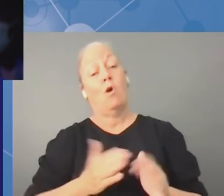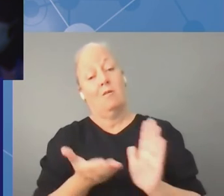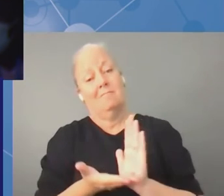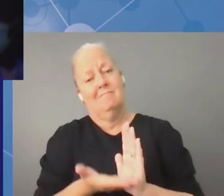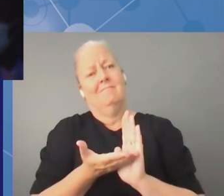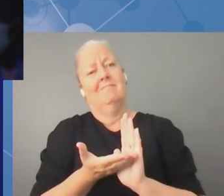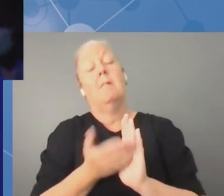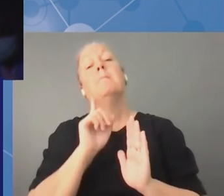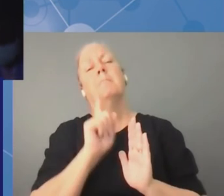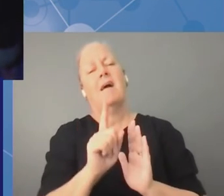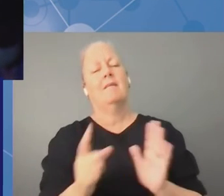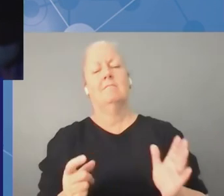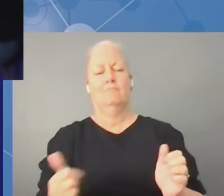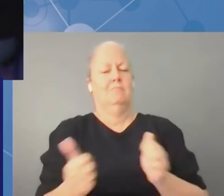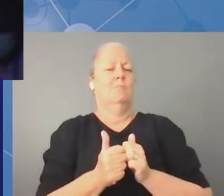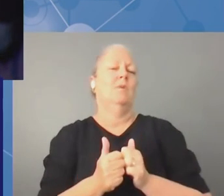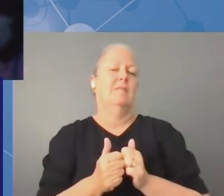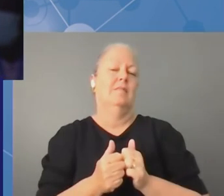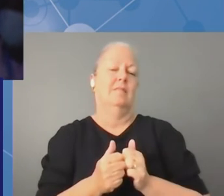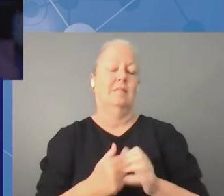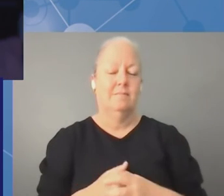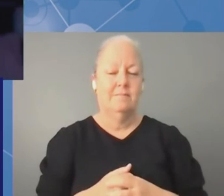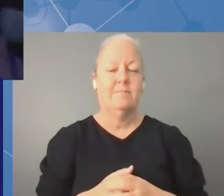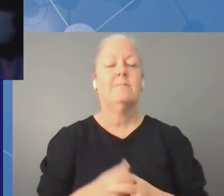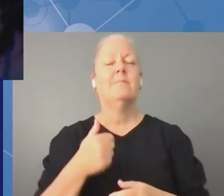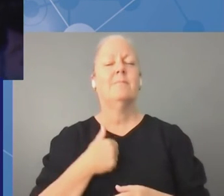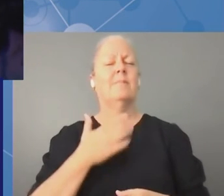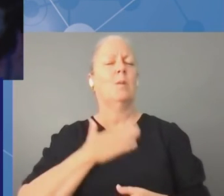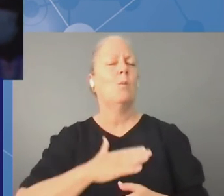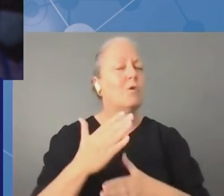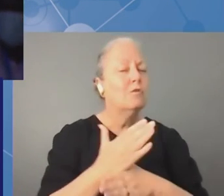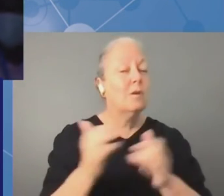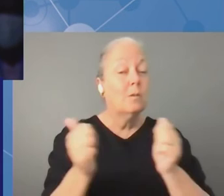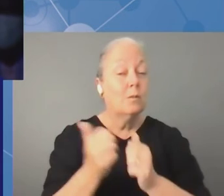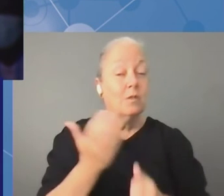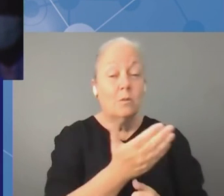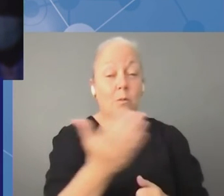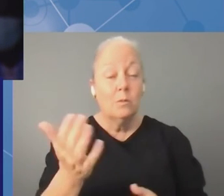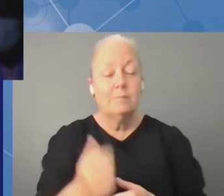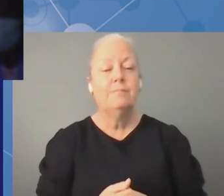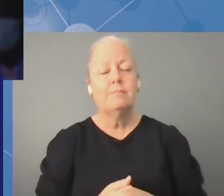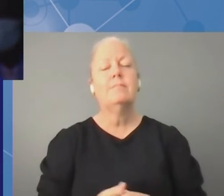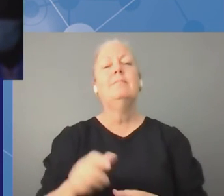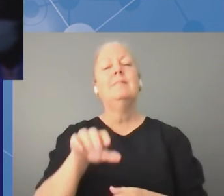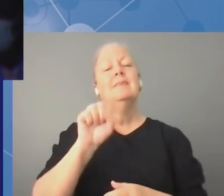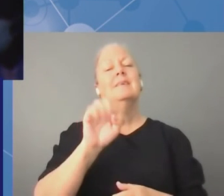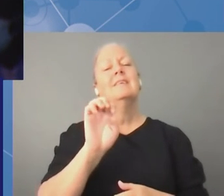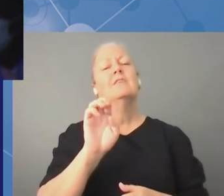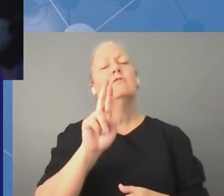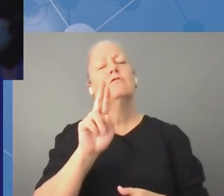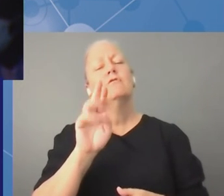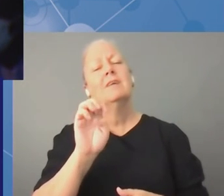мы стараемся сотрудничать с молодежью, расширять их возможности для обучения, для получения